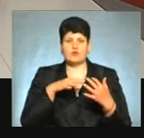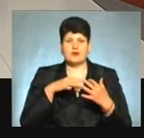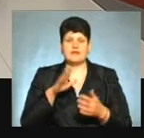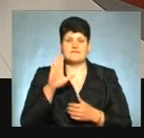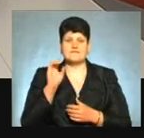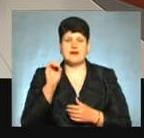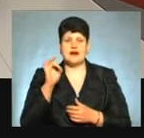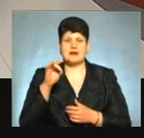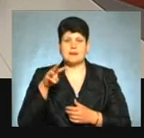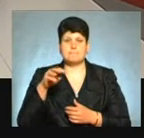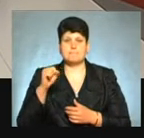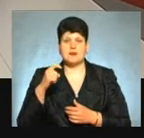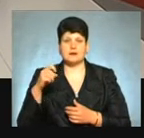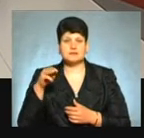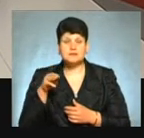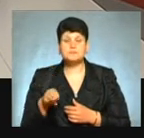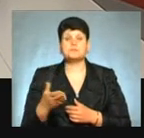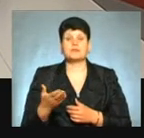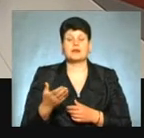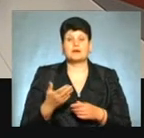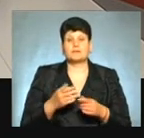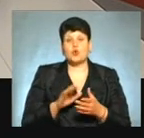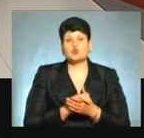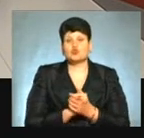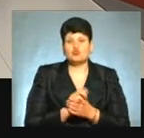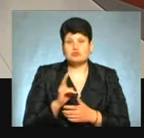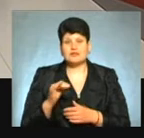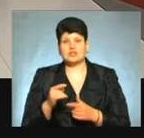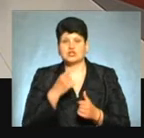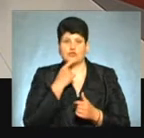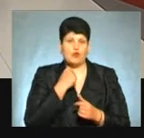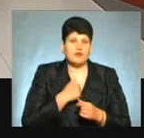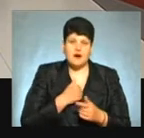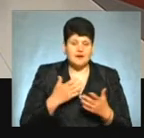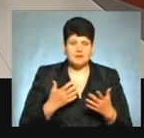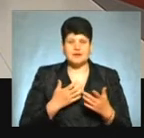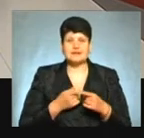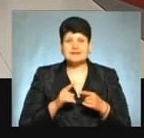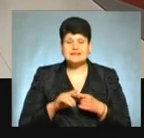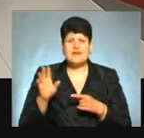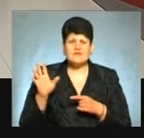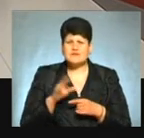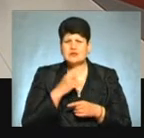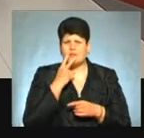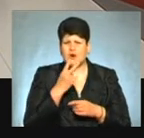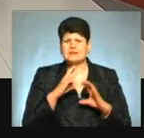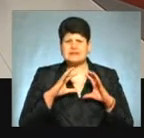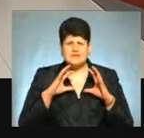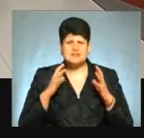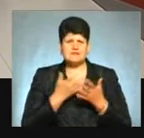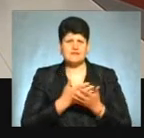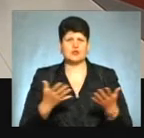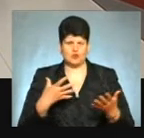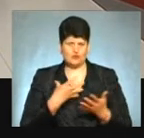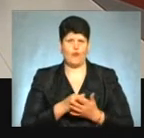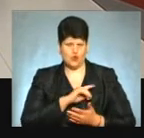складі Вермахту проти байдуже чи коаліції союзників, чи Червоної армії. І все це демонструвати світові як